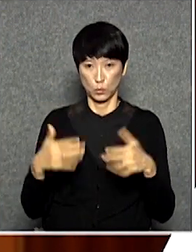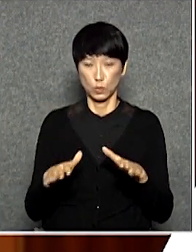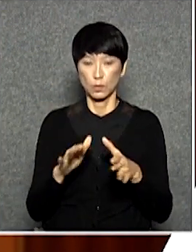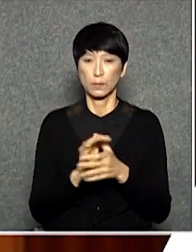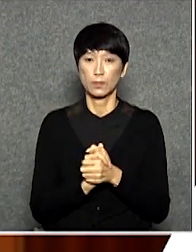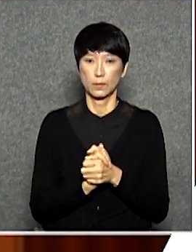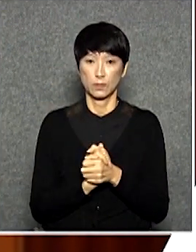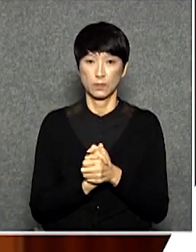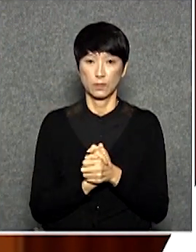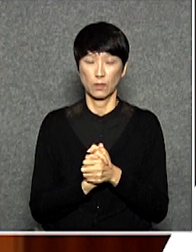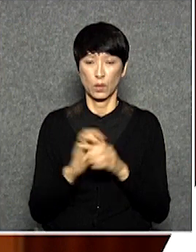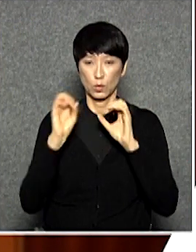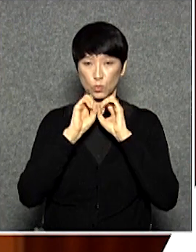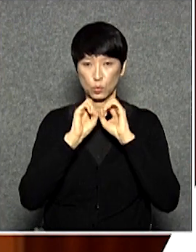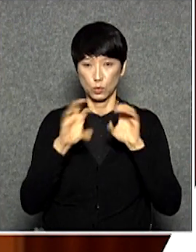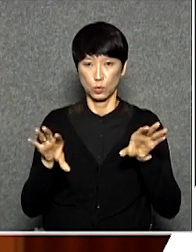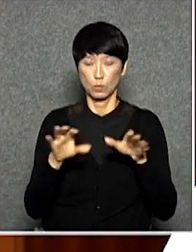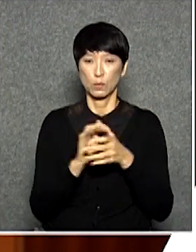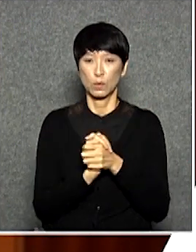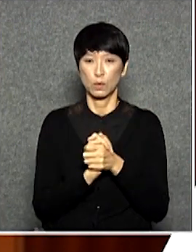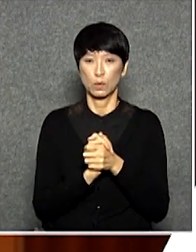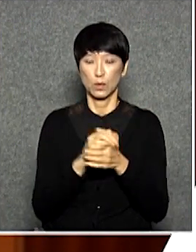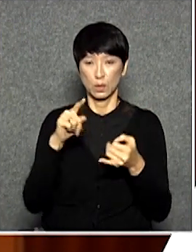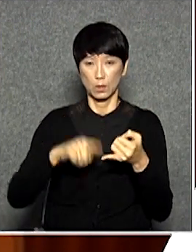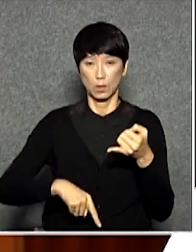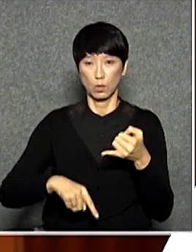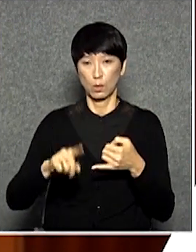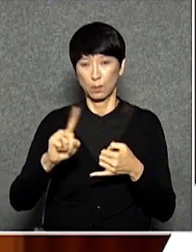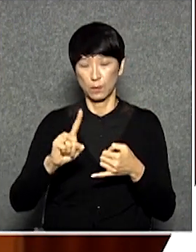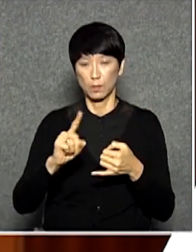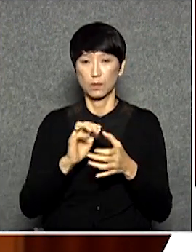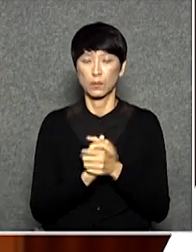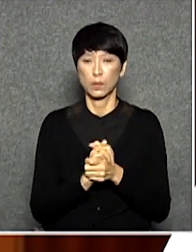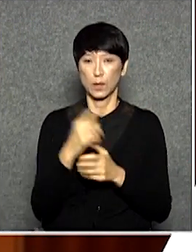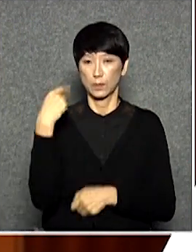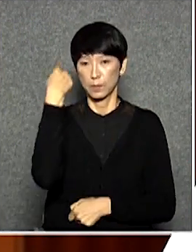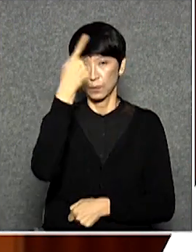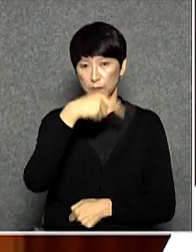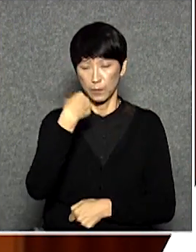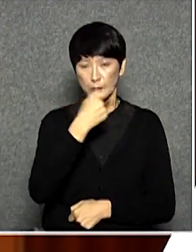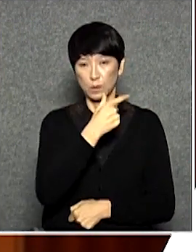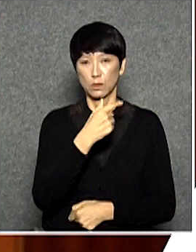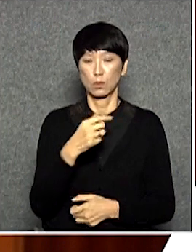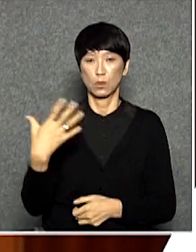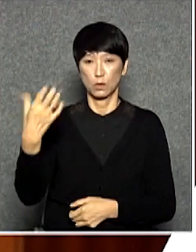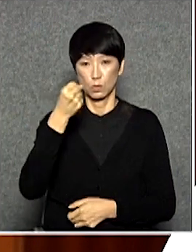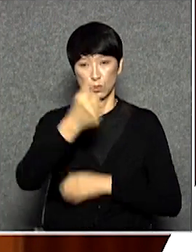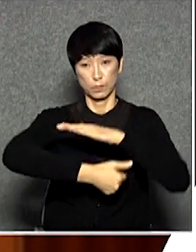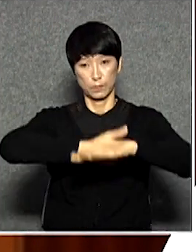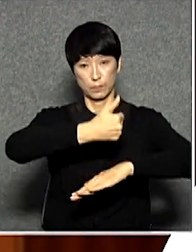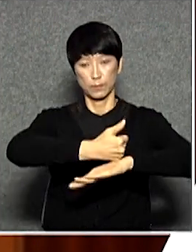係宣布嗰個嘅結果，同埋咧係邊位嘅候選人咧成為我哋嘅主席咁樣